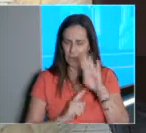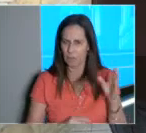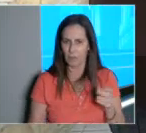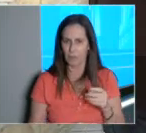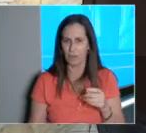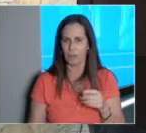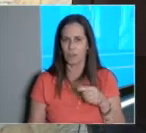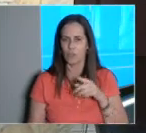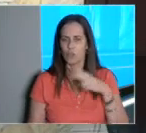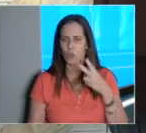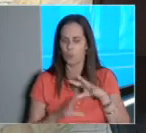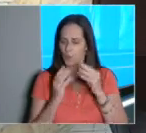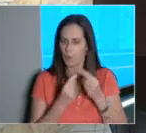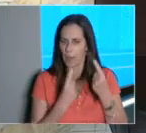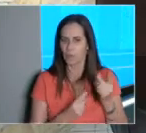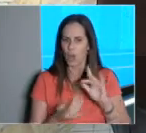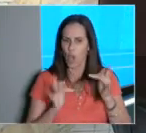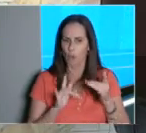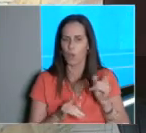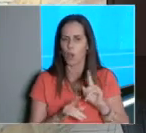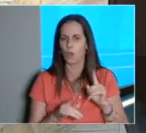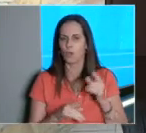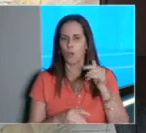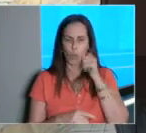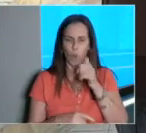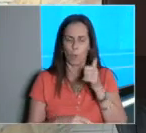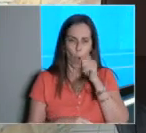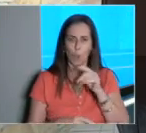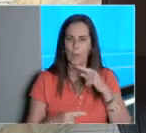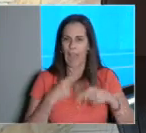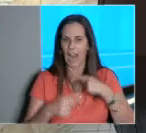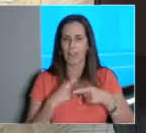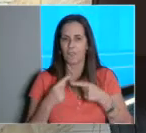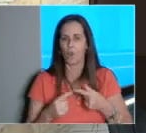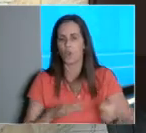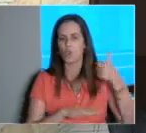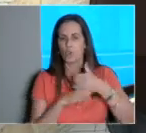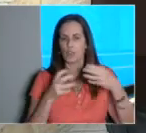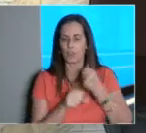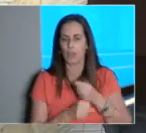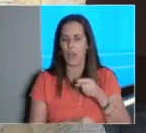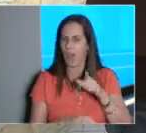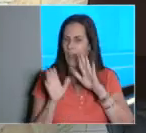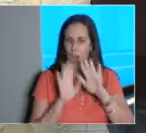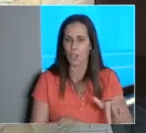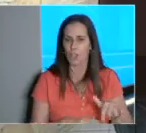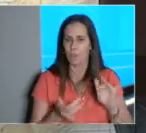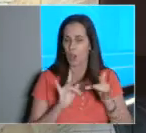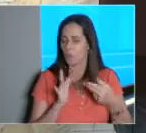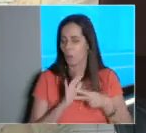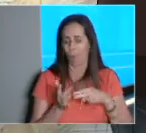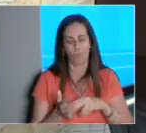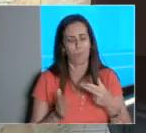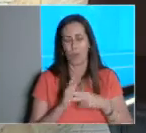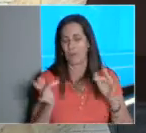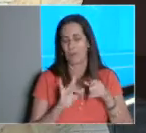לא. כשהם יהיו שלמים עם עצמם, ולא יריבו עם עצמם, ולא כל יום ראשון ושני יחליפו יושב ראש. לא, אבל עזוב, מריבות, פוליטיקאים